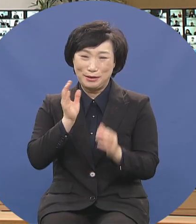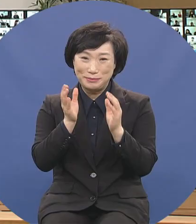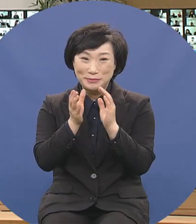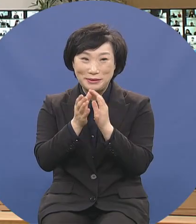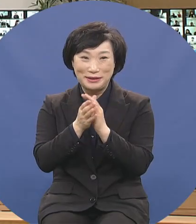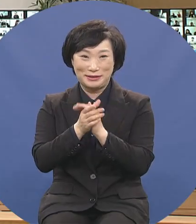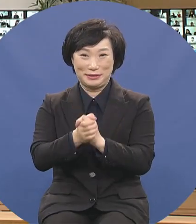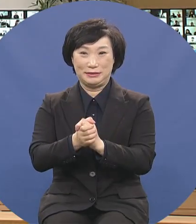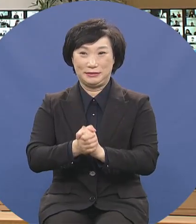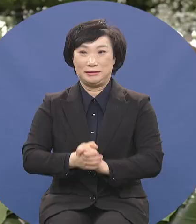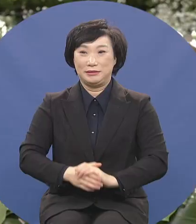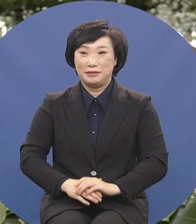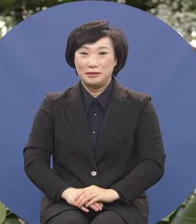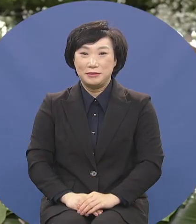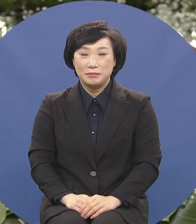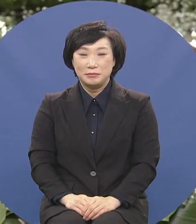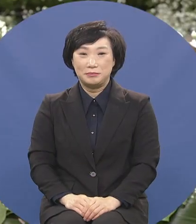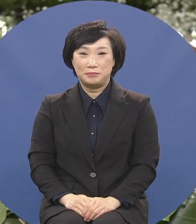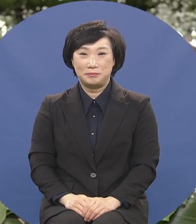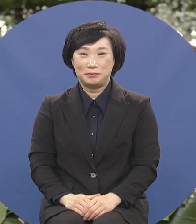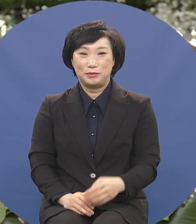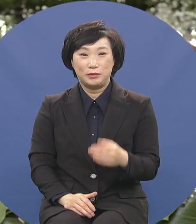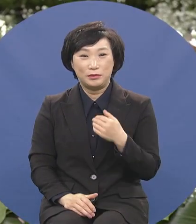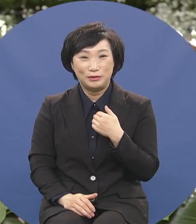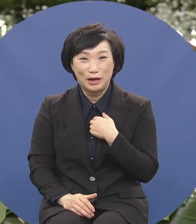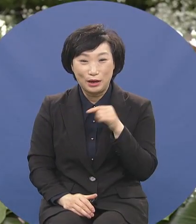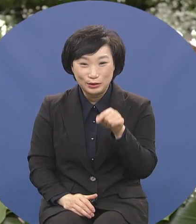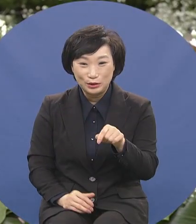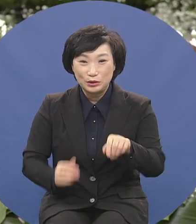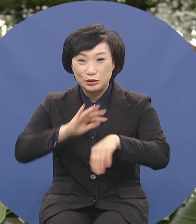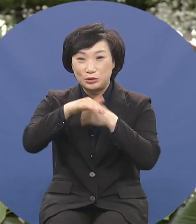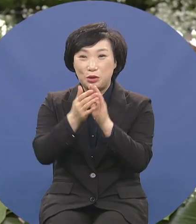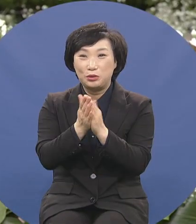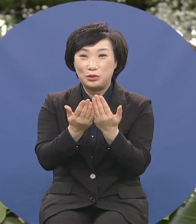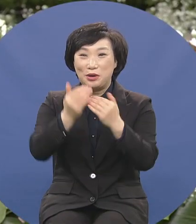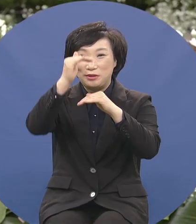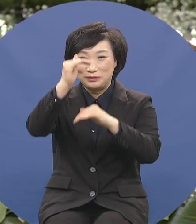아멘. 아멘. 저는 이 본문을